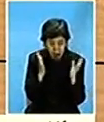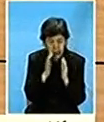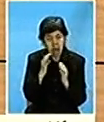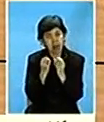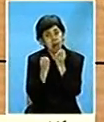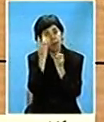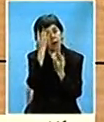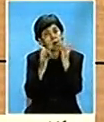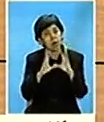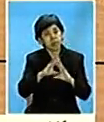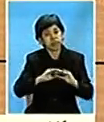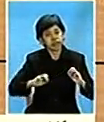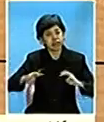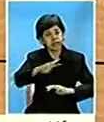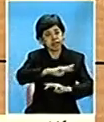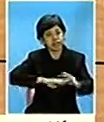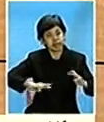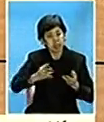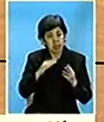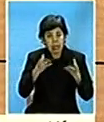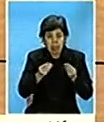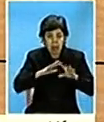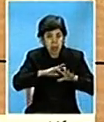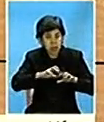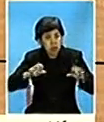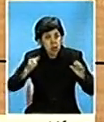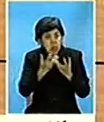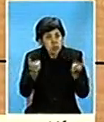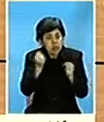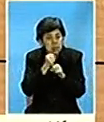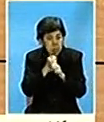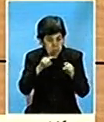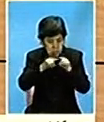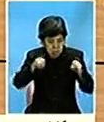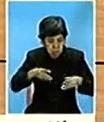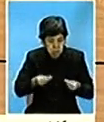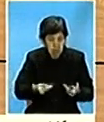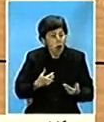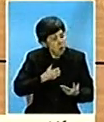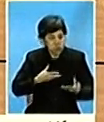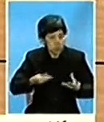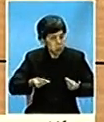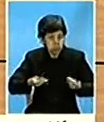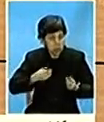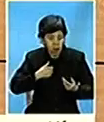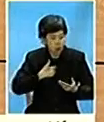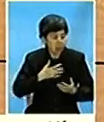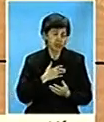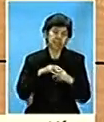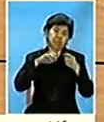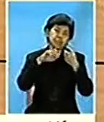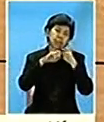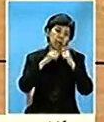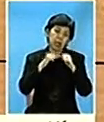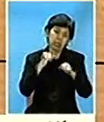พื้นที่จะเป็นที่เสื่อมโทรมจะมีการเรียกร้องให้ออกโฉนดชุมชนขึ้นมา พื้นที่เหล่านี้ก็จะไม่เกิด